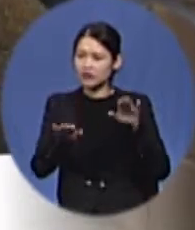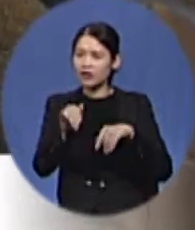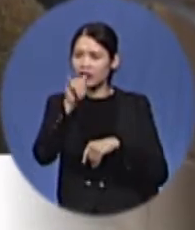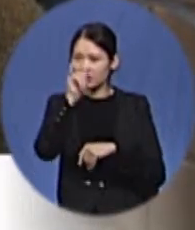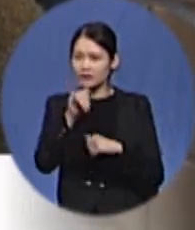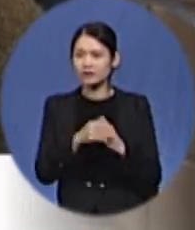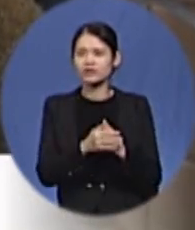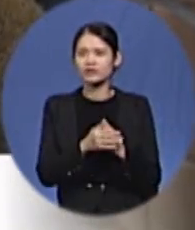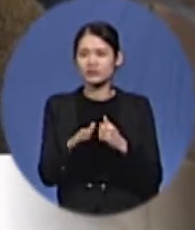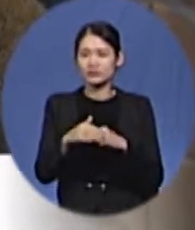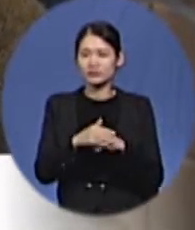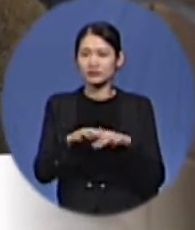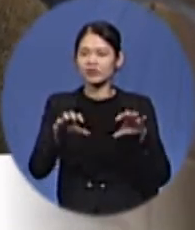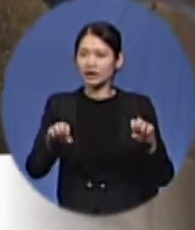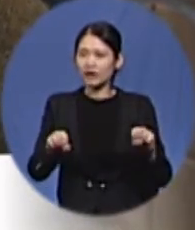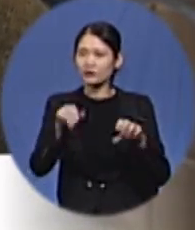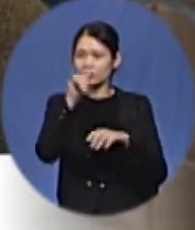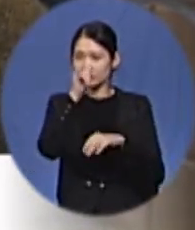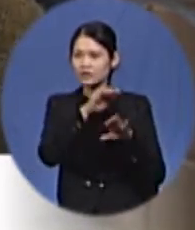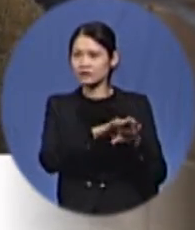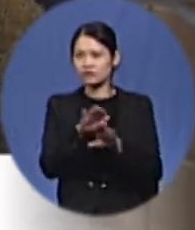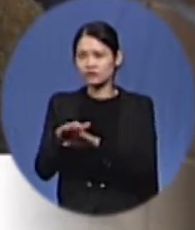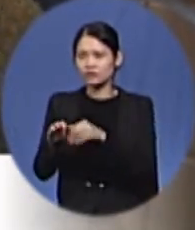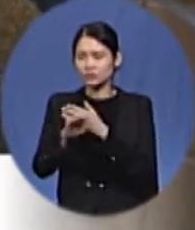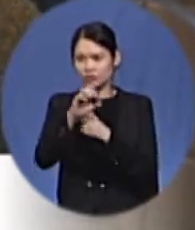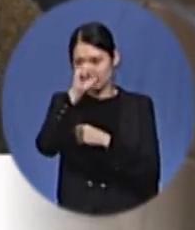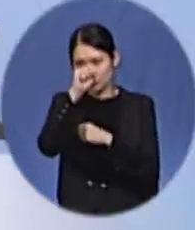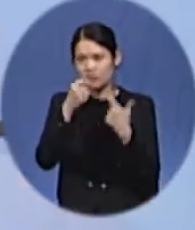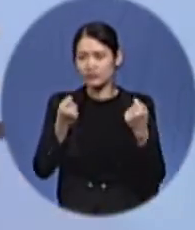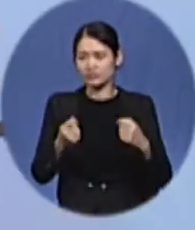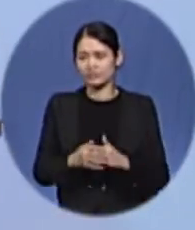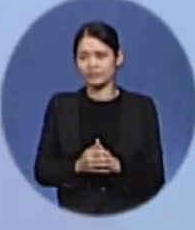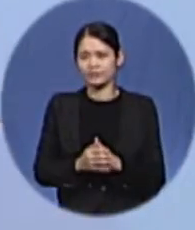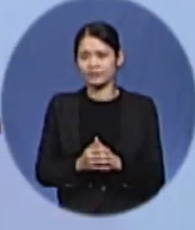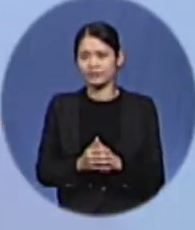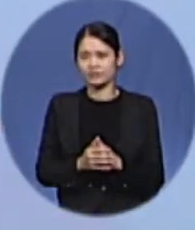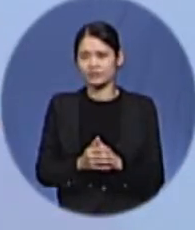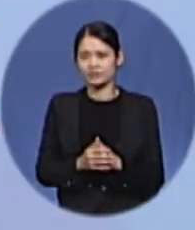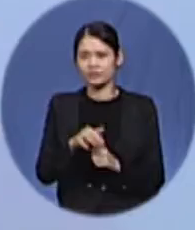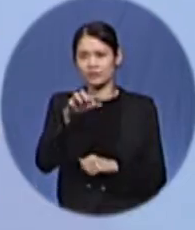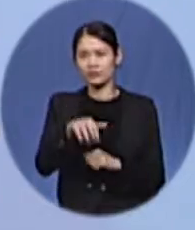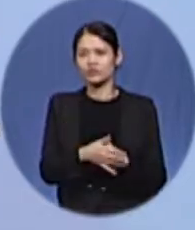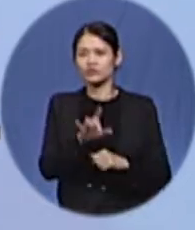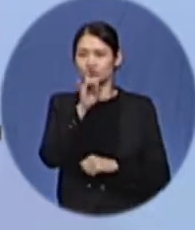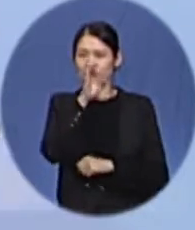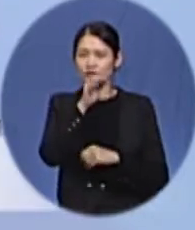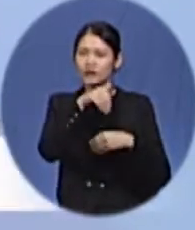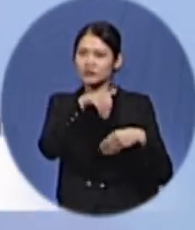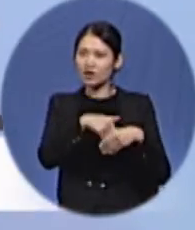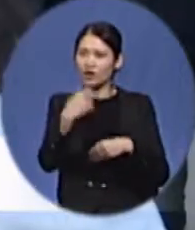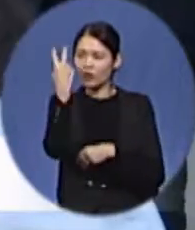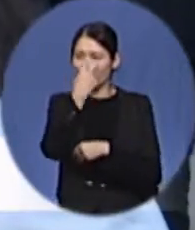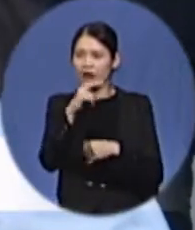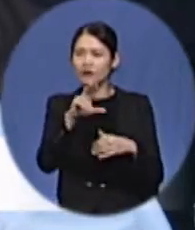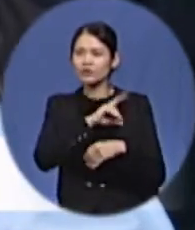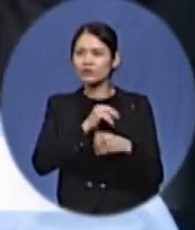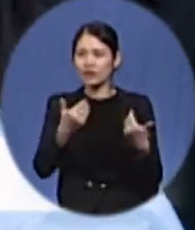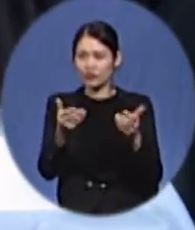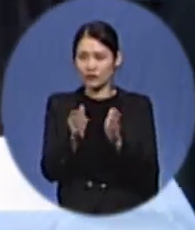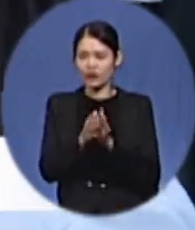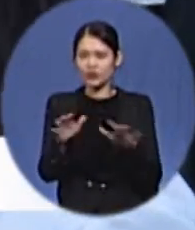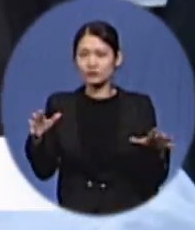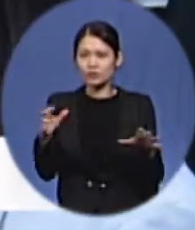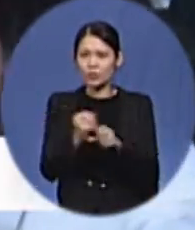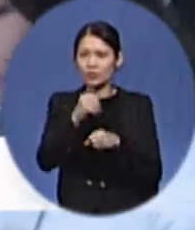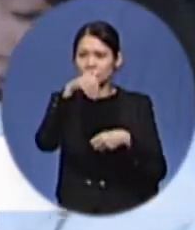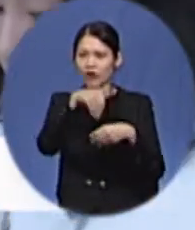양쪽에다가 만들어 놓는 게 좋겠다라는 생각이 들었어요. 이곳은 중앙선관위가 총선을 앞두고